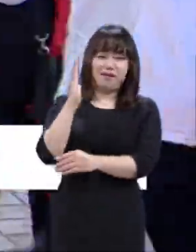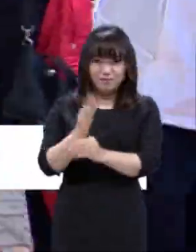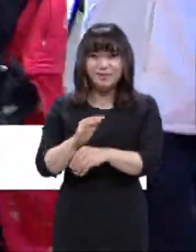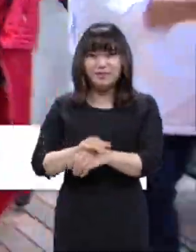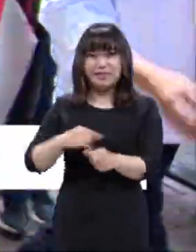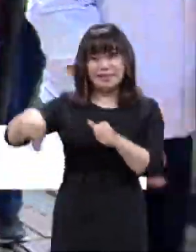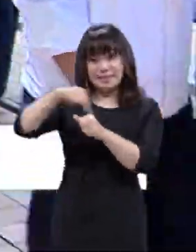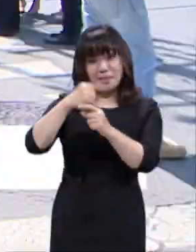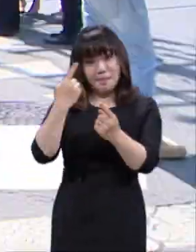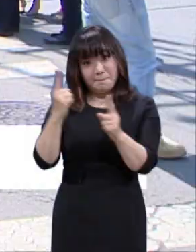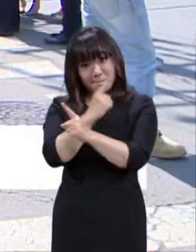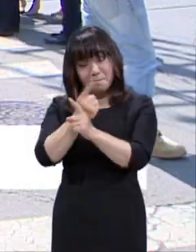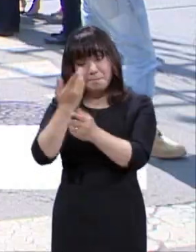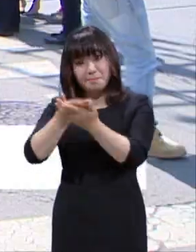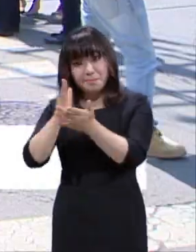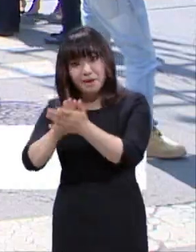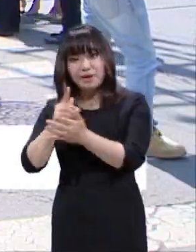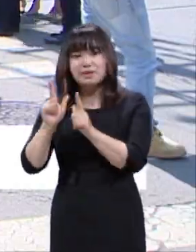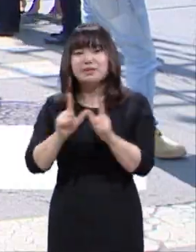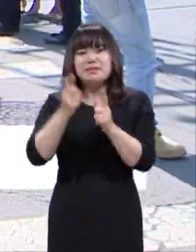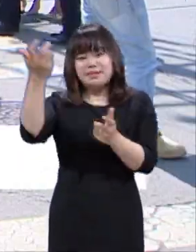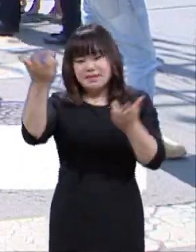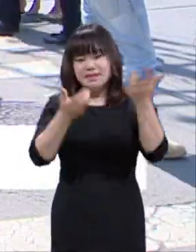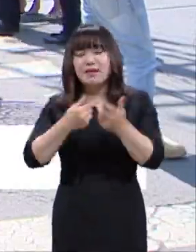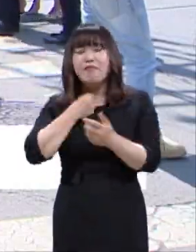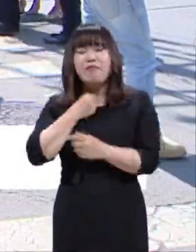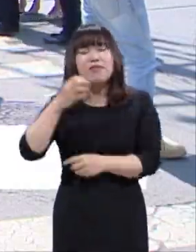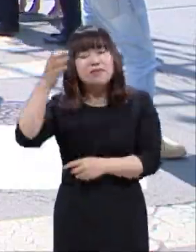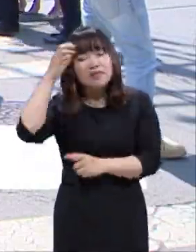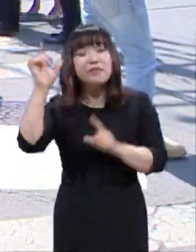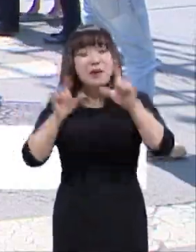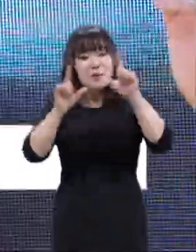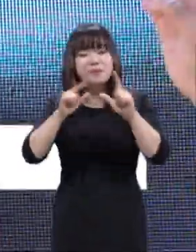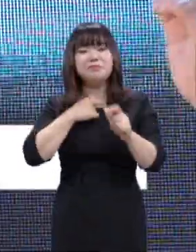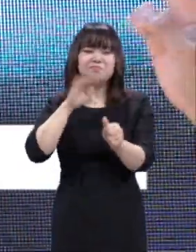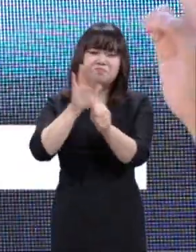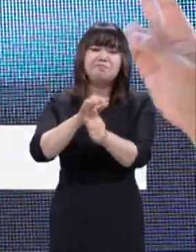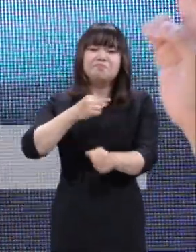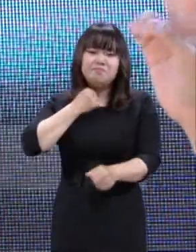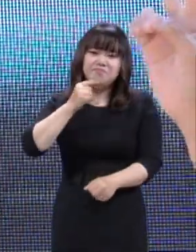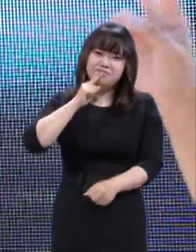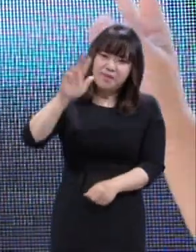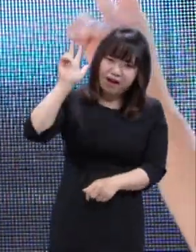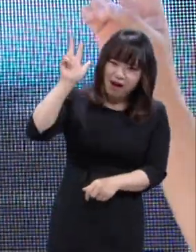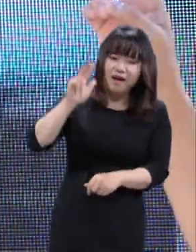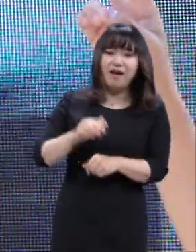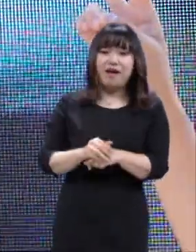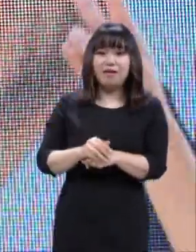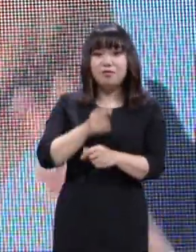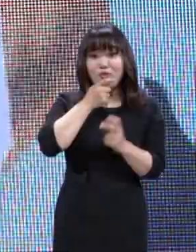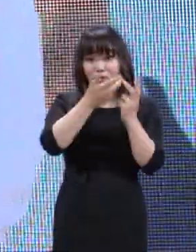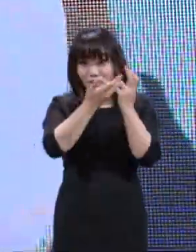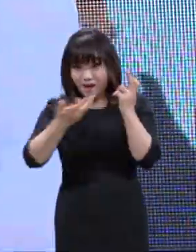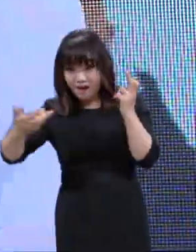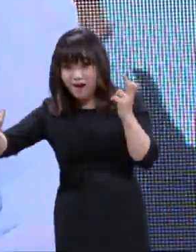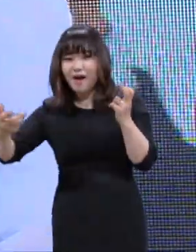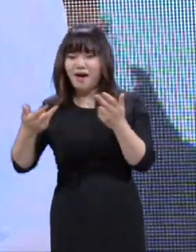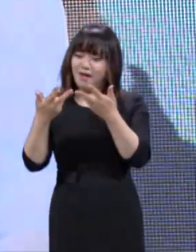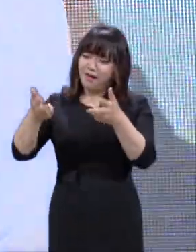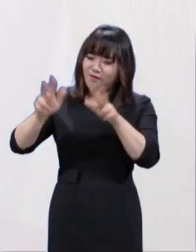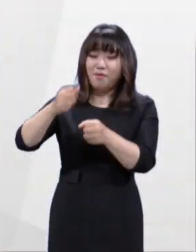주거를 마련하겠다며 지역 공약에 오세훈표 주택 공급 정책과 수변 감성 도시 조성 등을 담았습니다.